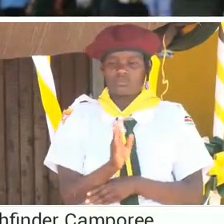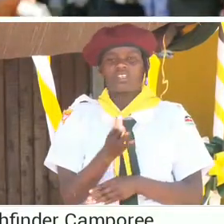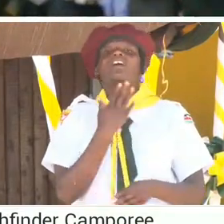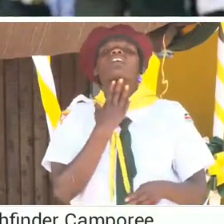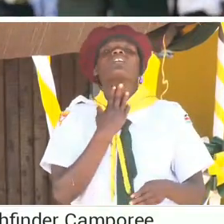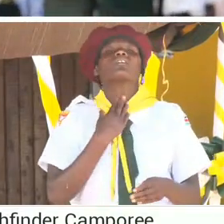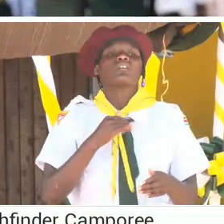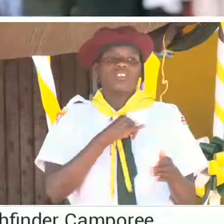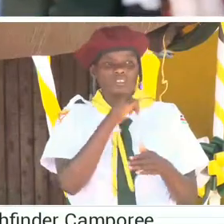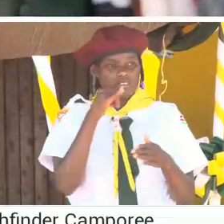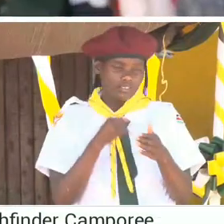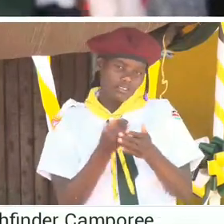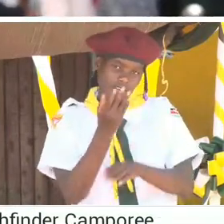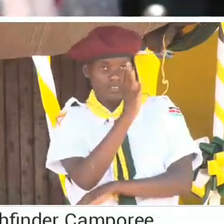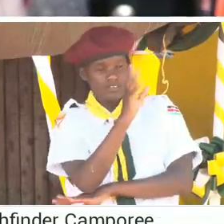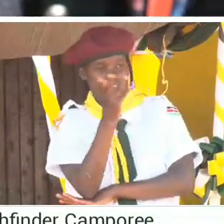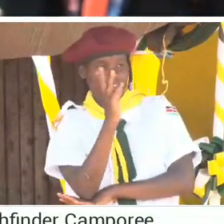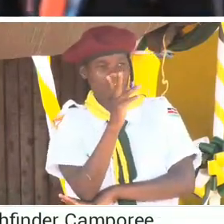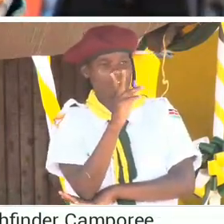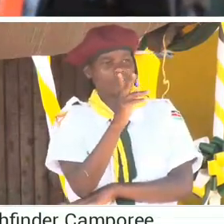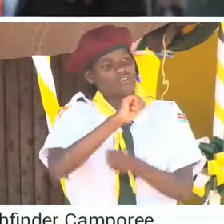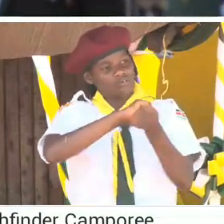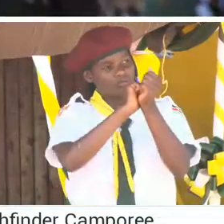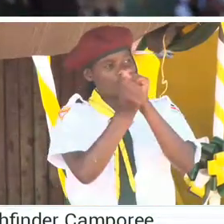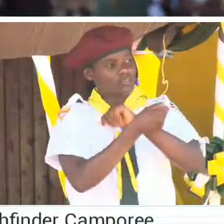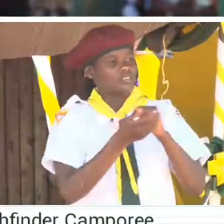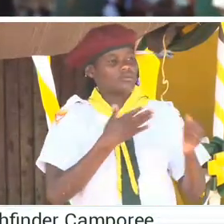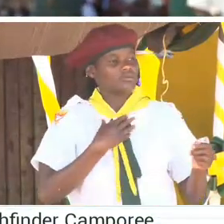leo nibadilishe historia ya maisha yangu kwa damu ya Yesu.